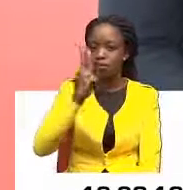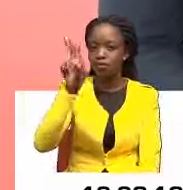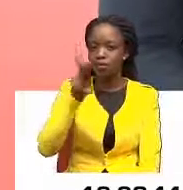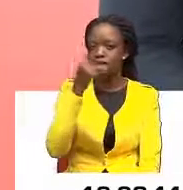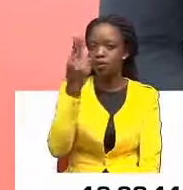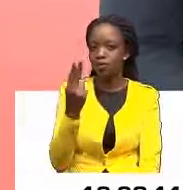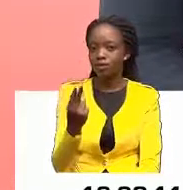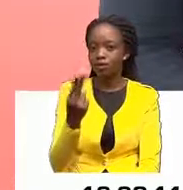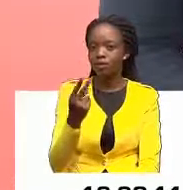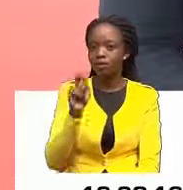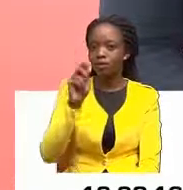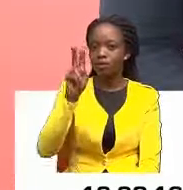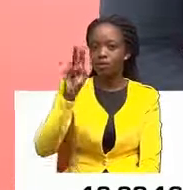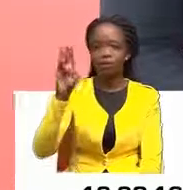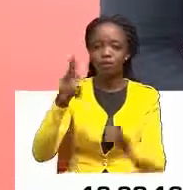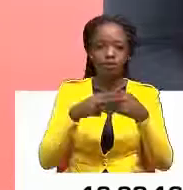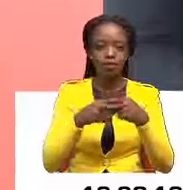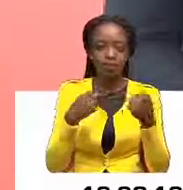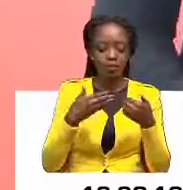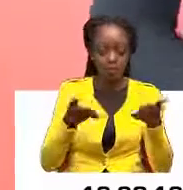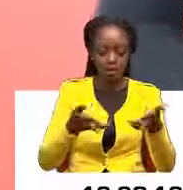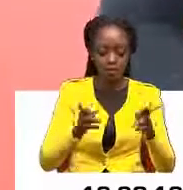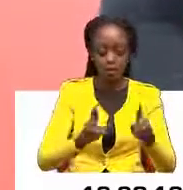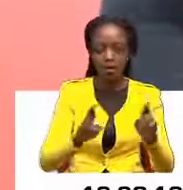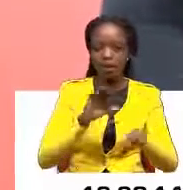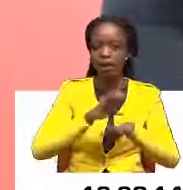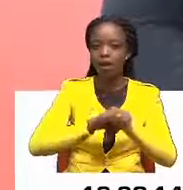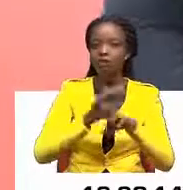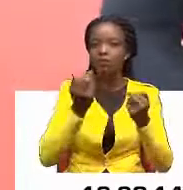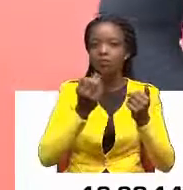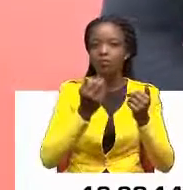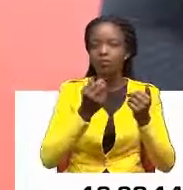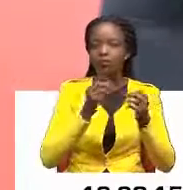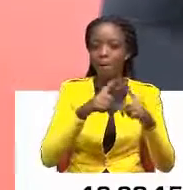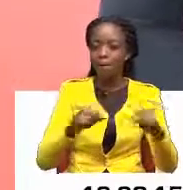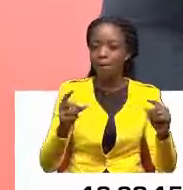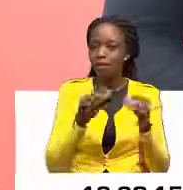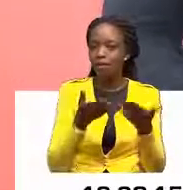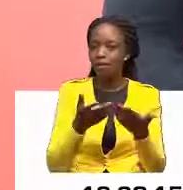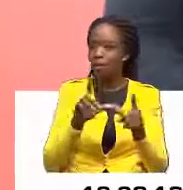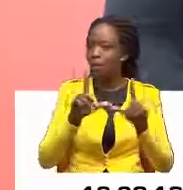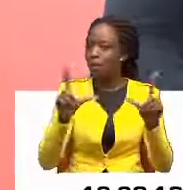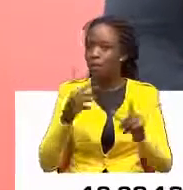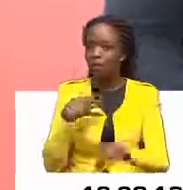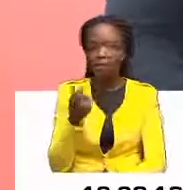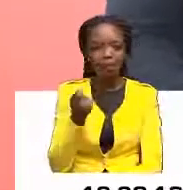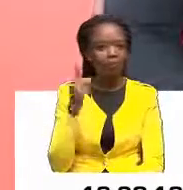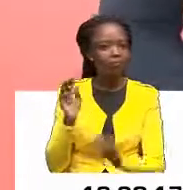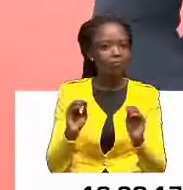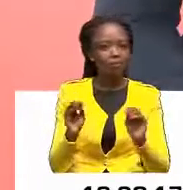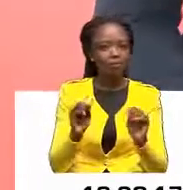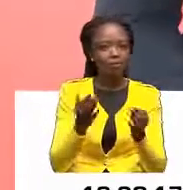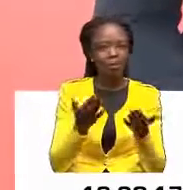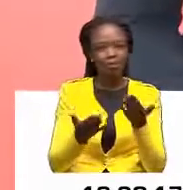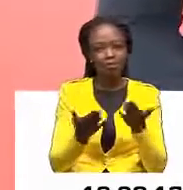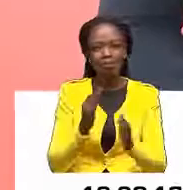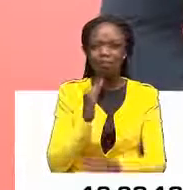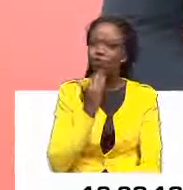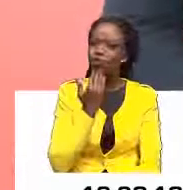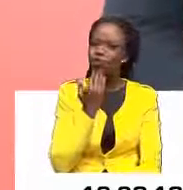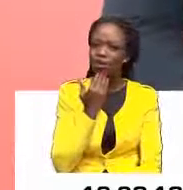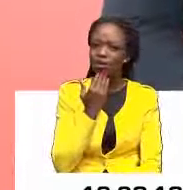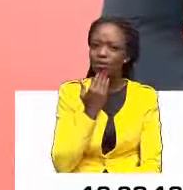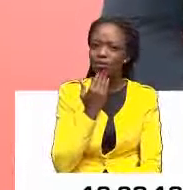wa TV47. Hapa tayari tushapata arafa. Na kuna lugha, sijui hii ni lugha gani, labda inakaa kama Kiluya